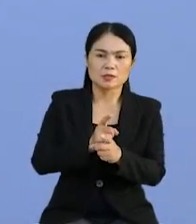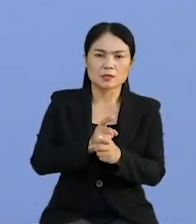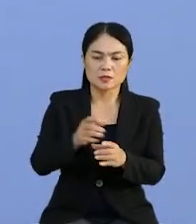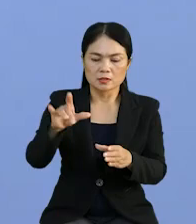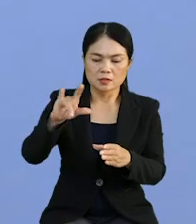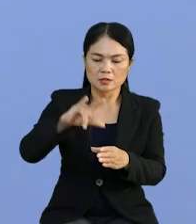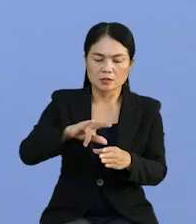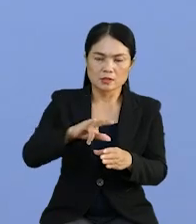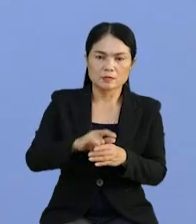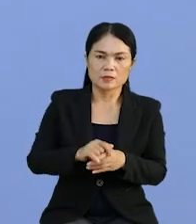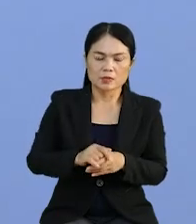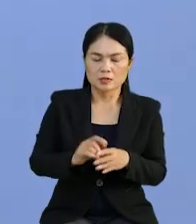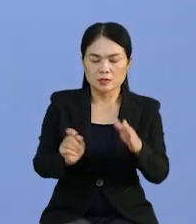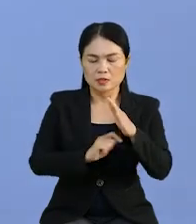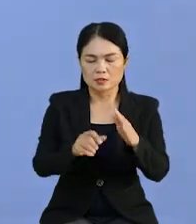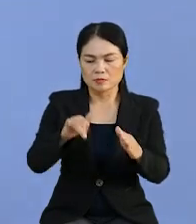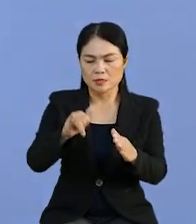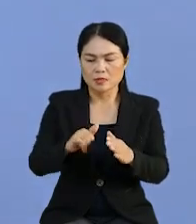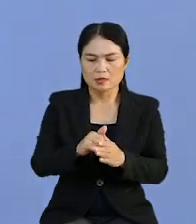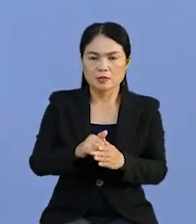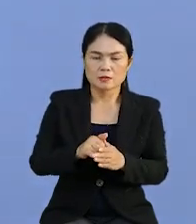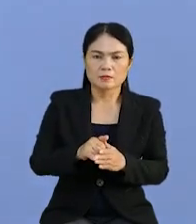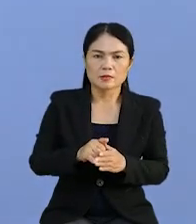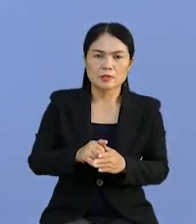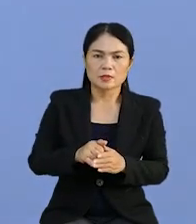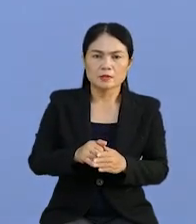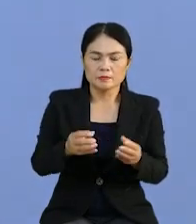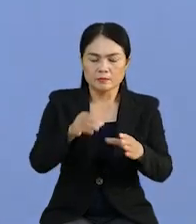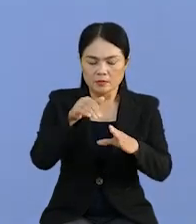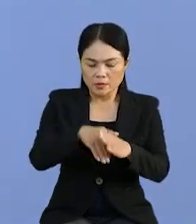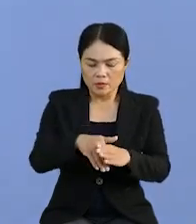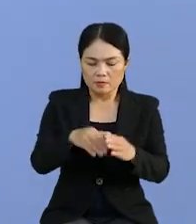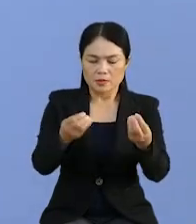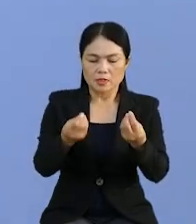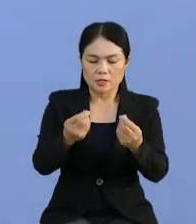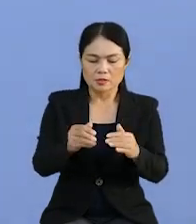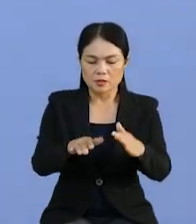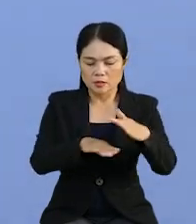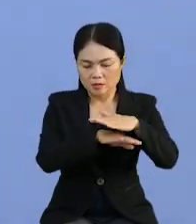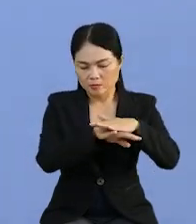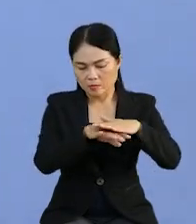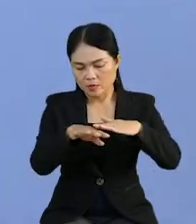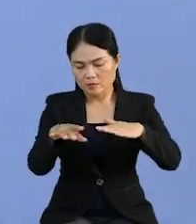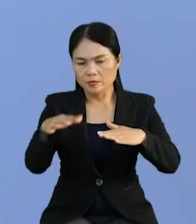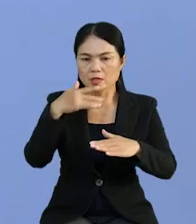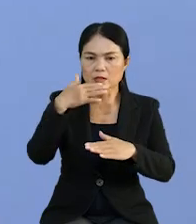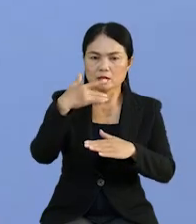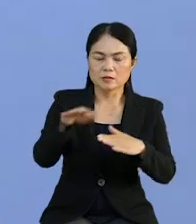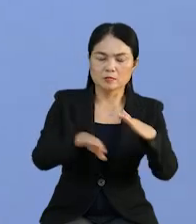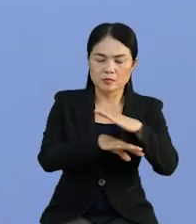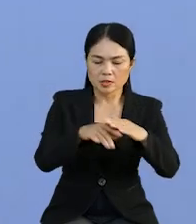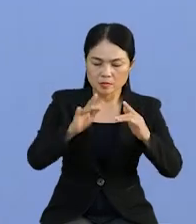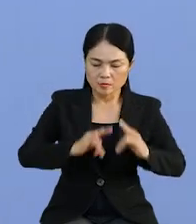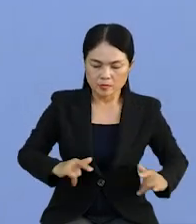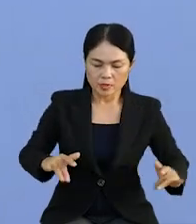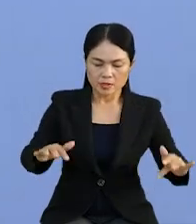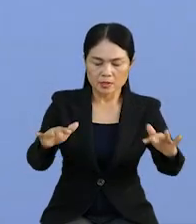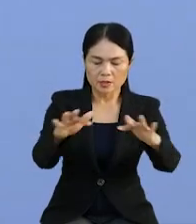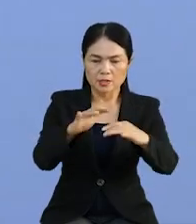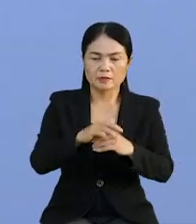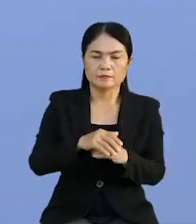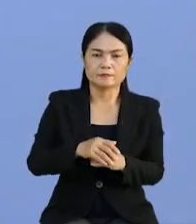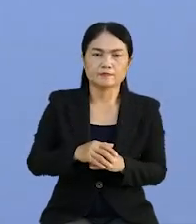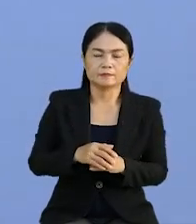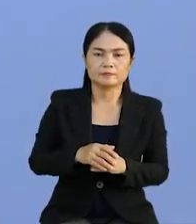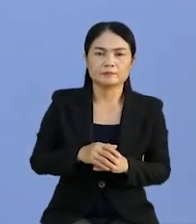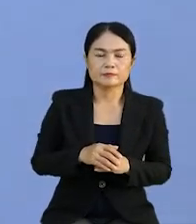ายเปล่งกาดในประเทศเยอะสัตว์ทัดนู่นนะนองได้กล่าวบาดสะมดหนังบาดบังตุนเลส